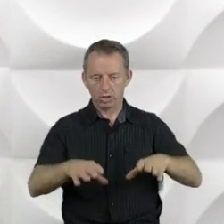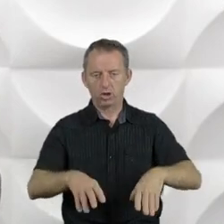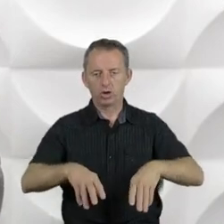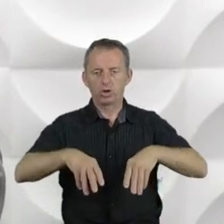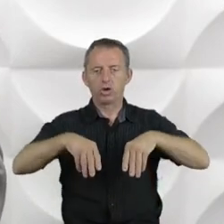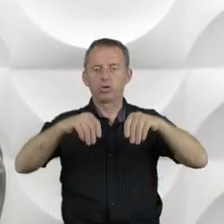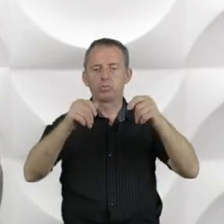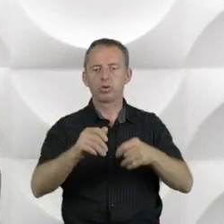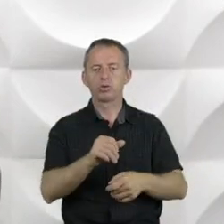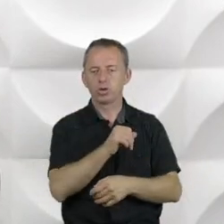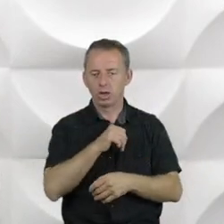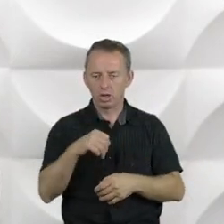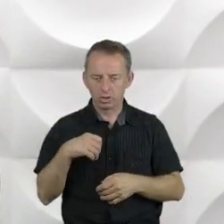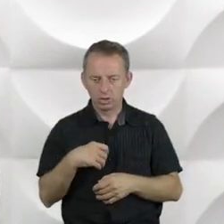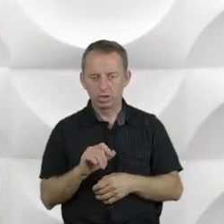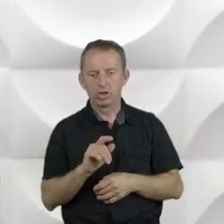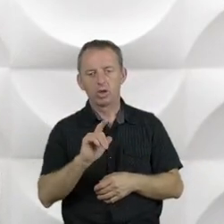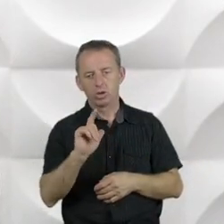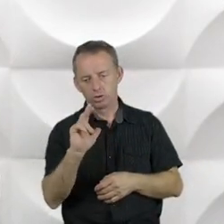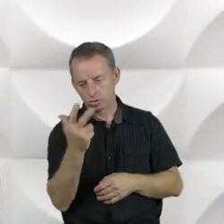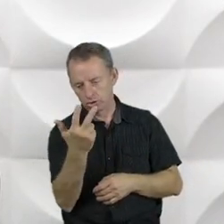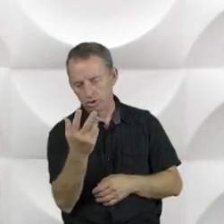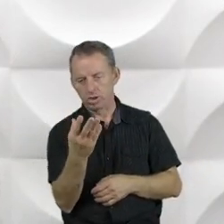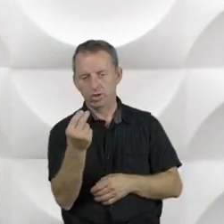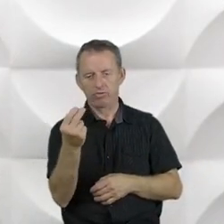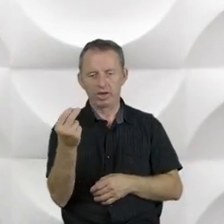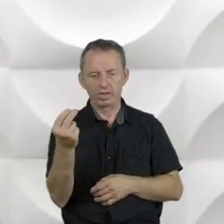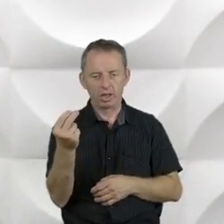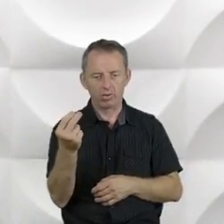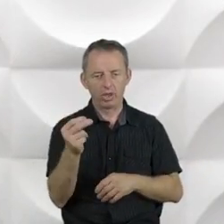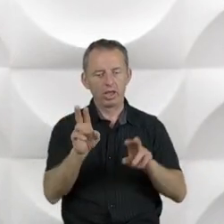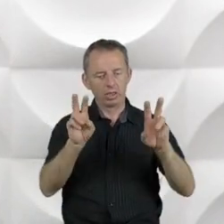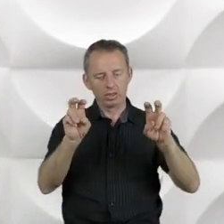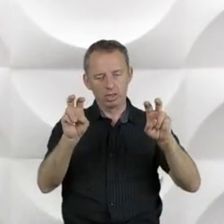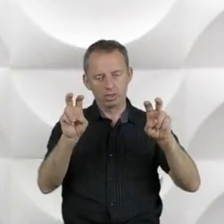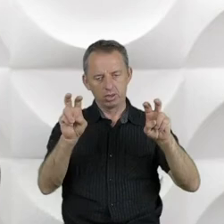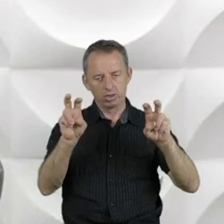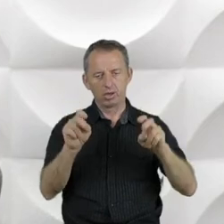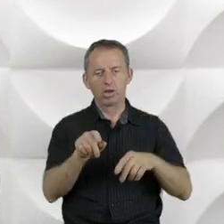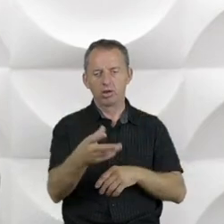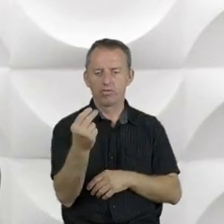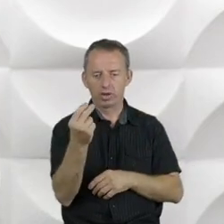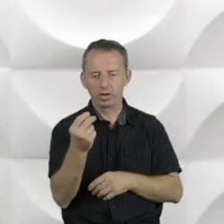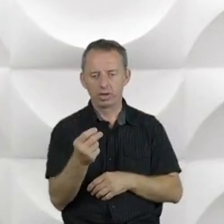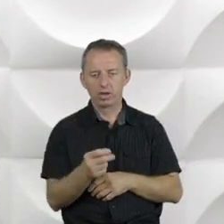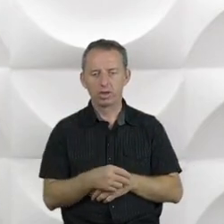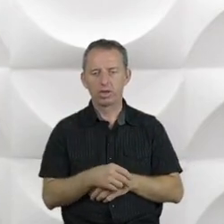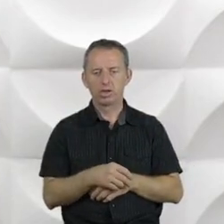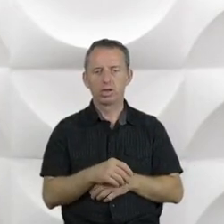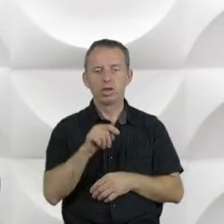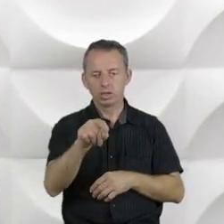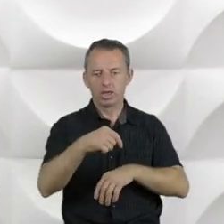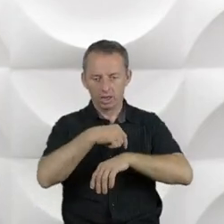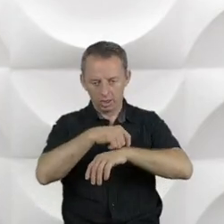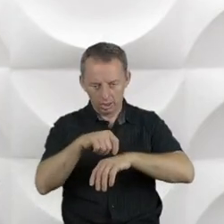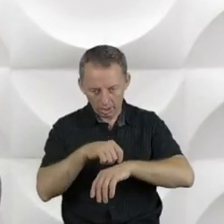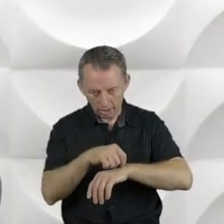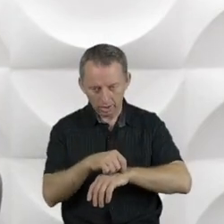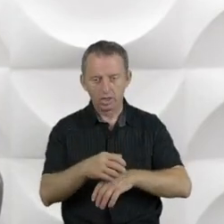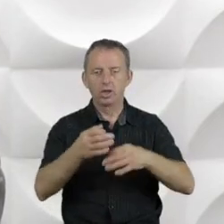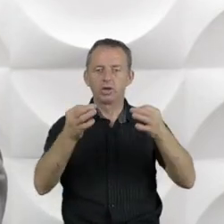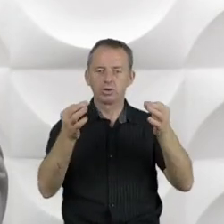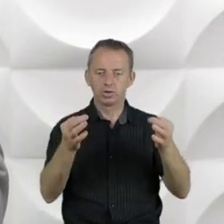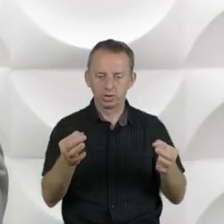się trzeci kwartał i tytuł tego kwartału to jest od tej lekcji właściwie